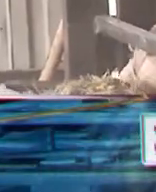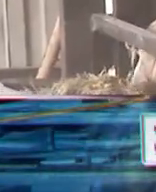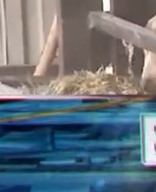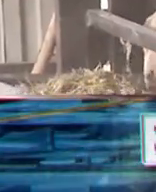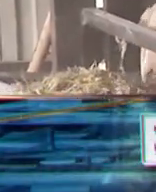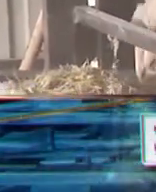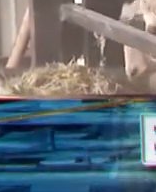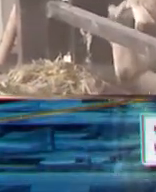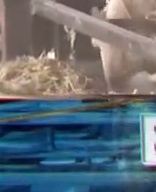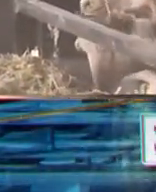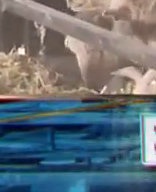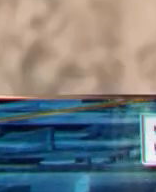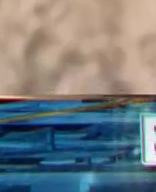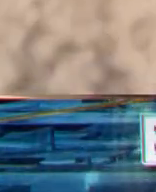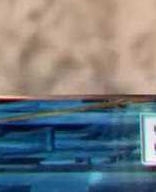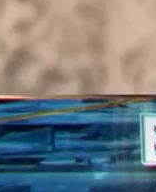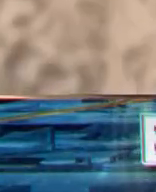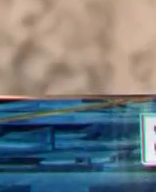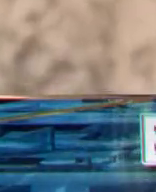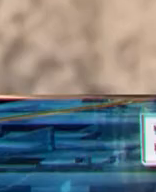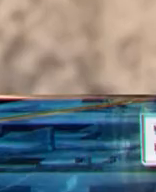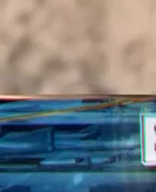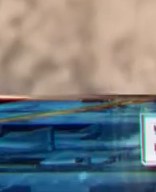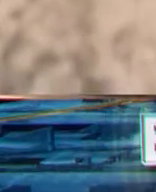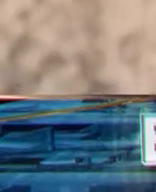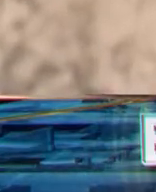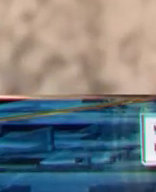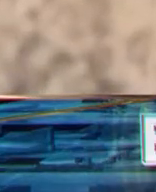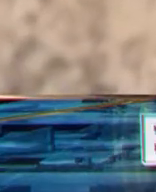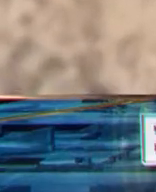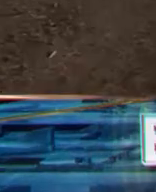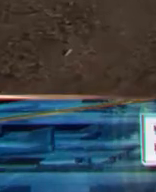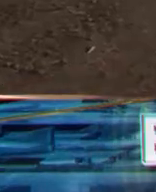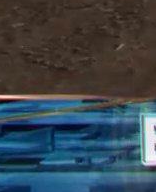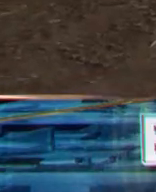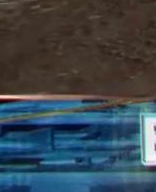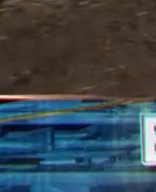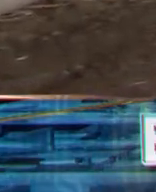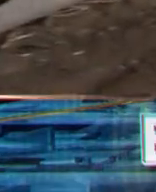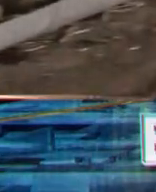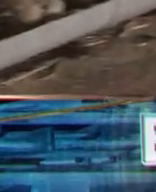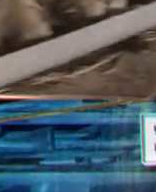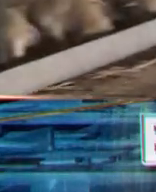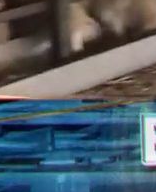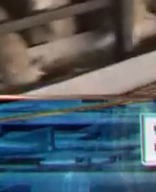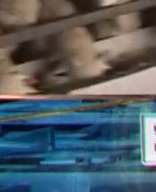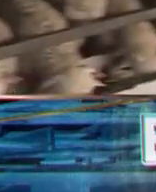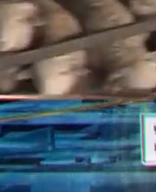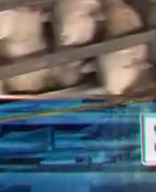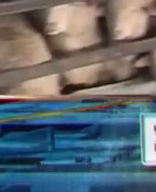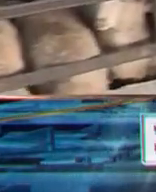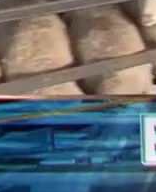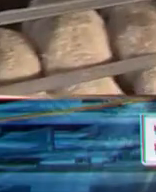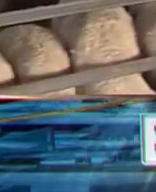Мал бордақылау тиімді іс. Алакөлдік шаруалар жақсы меңгеріп жатыр. Ісі ілгері серіктестіктердің бірі Алакөл